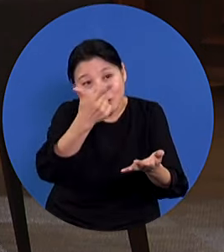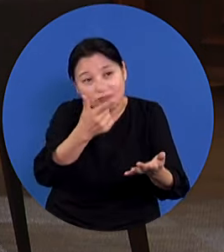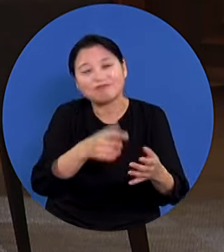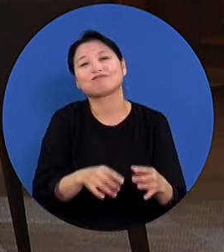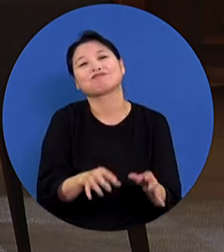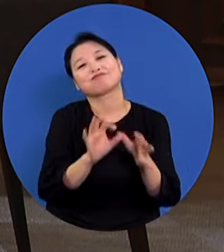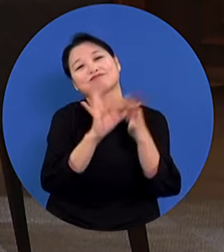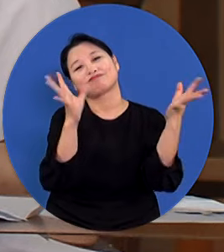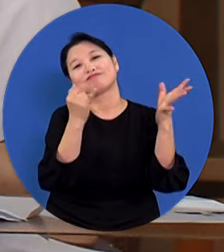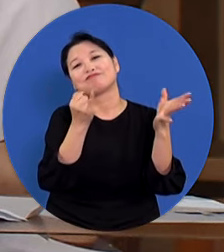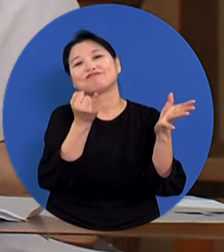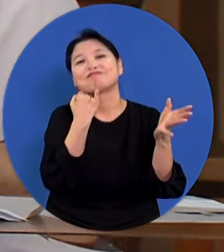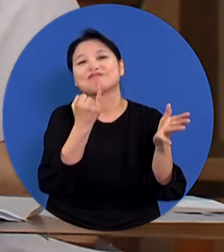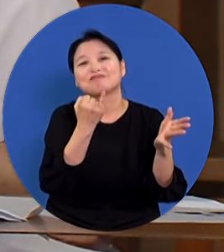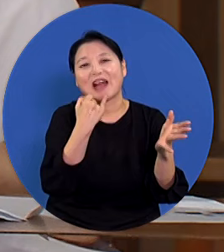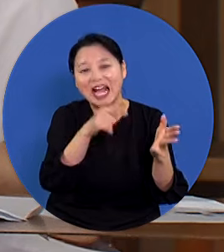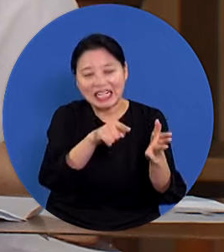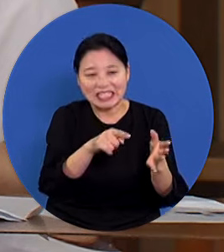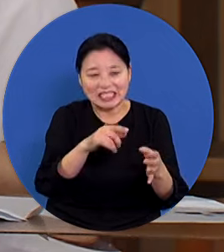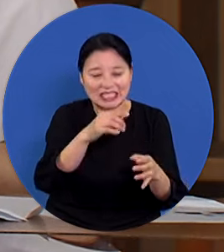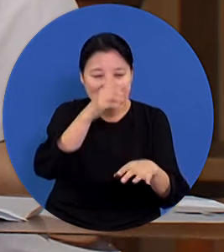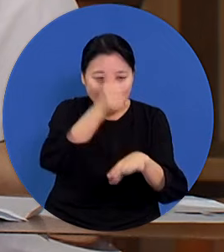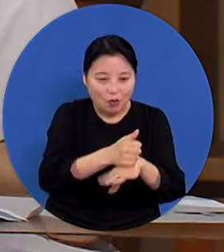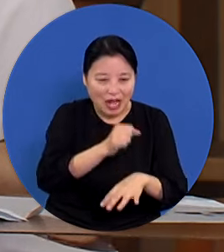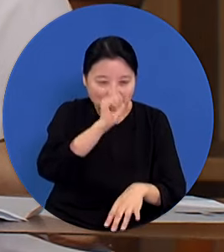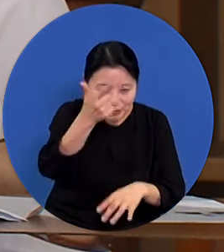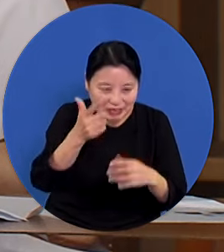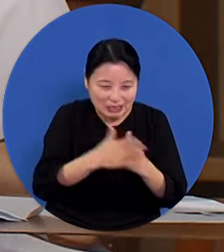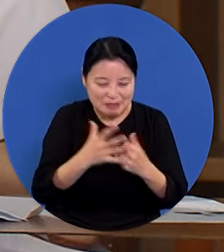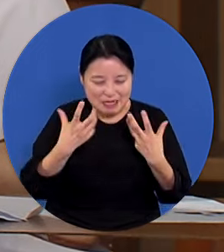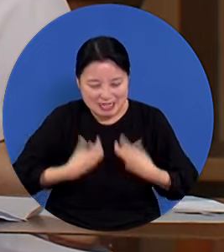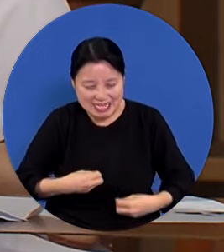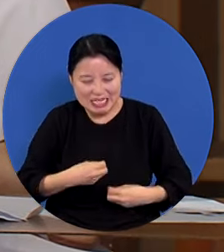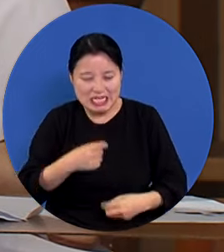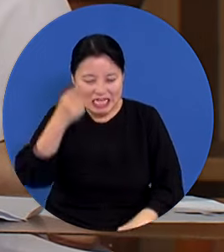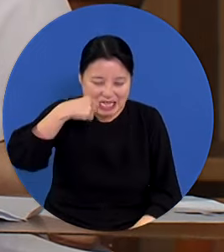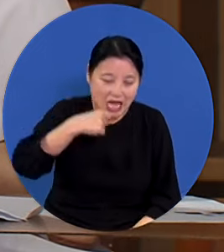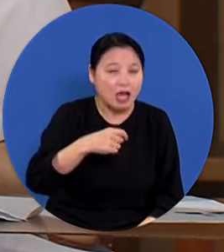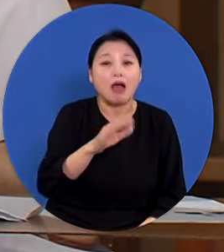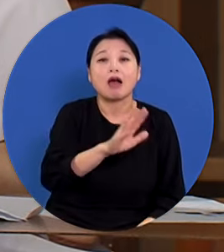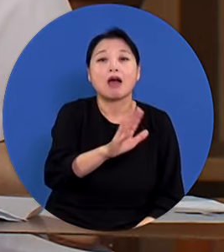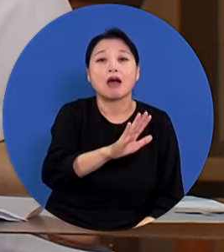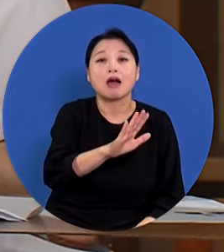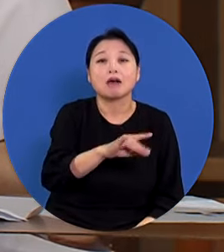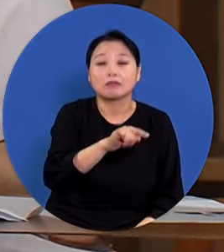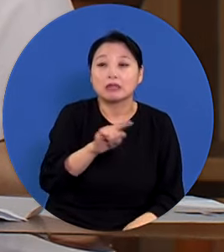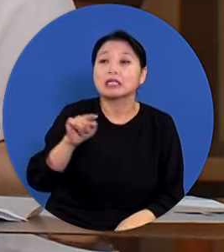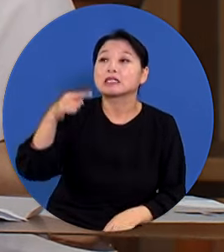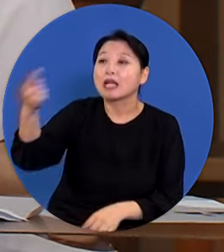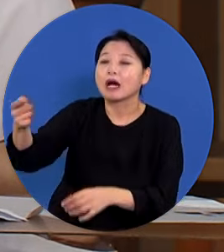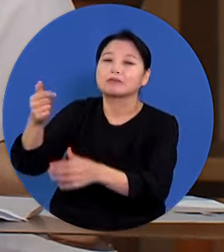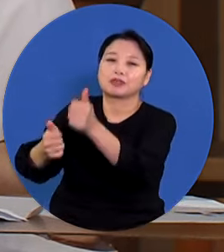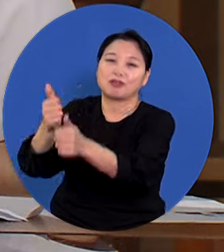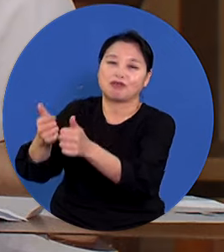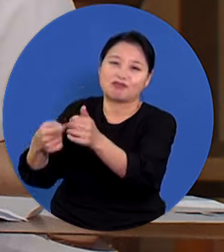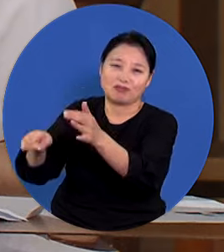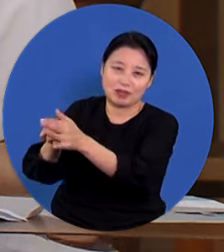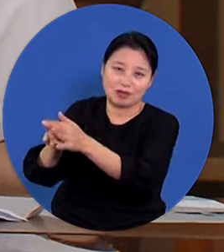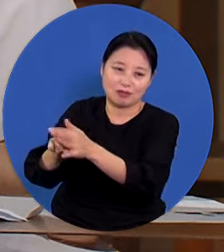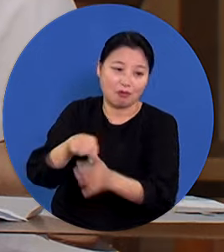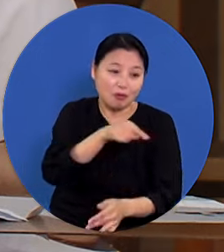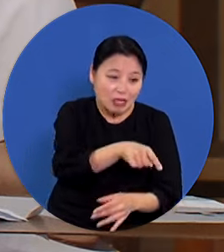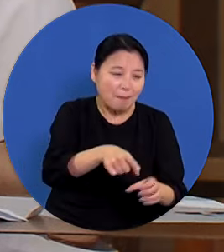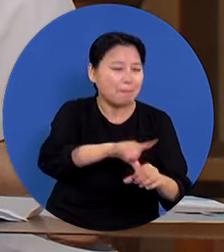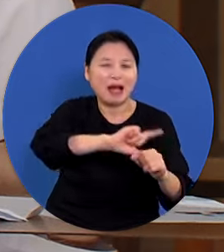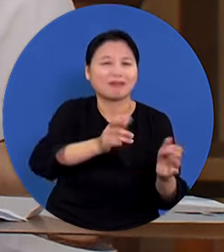결과를 가지고 내가 지금 그거 갖고 막 우울해하는 것보다 예. 차라리 다음 번 시험 볼 거를 빨리 어차피 결과는 이미 돌이킬